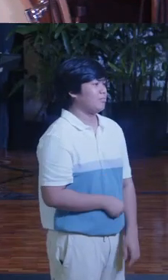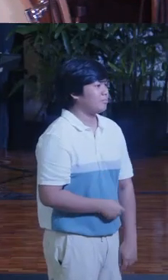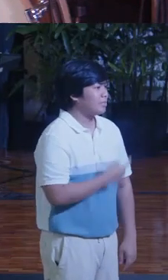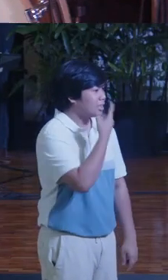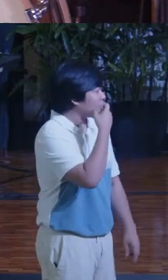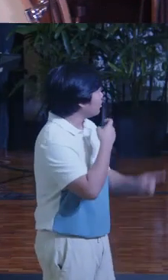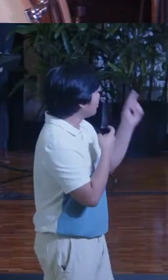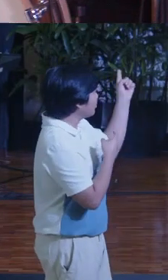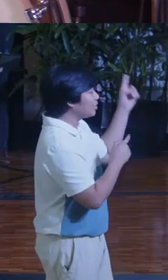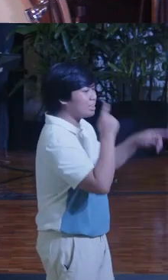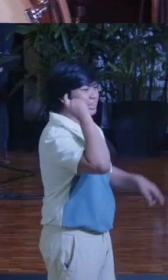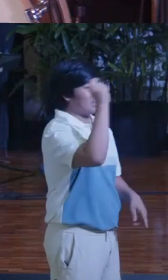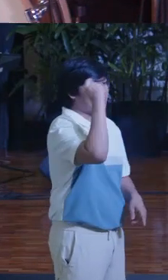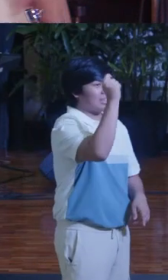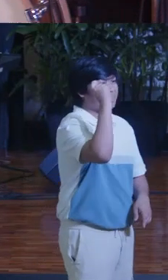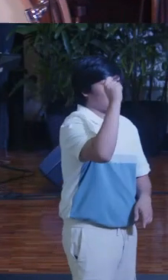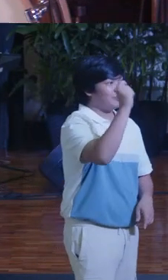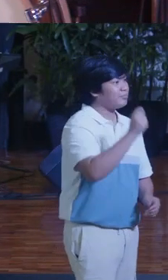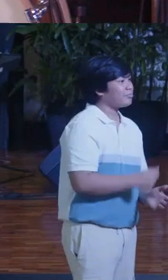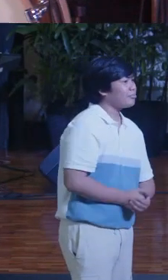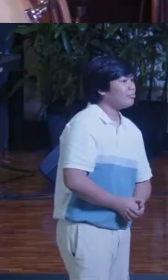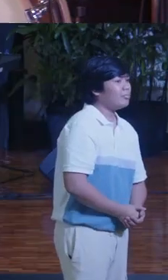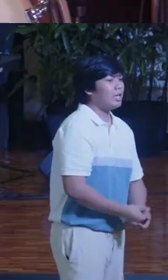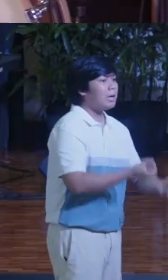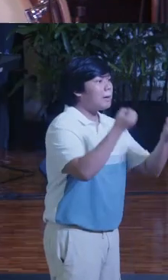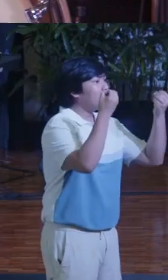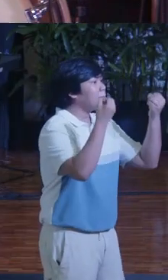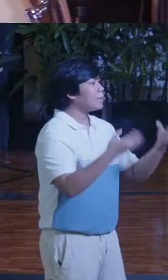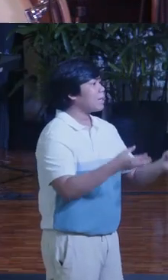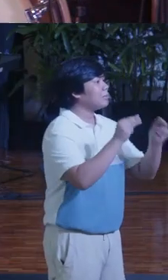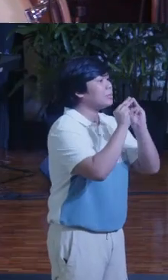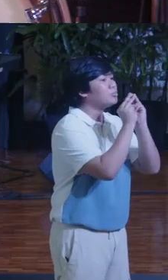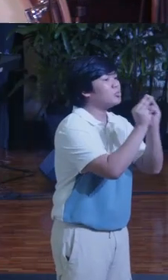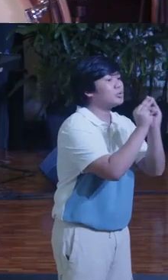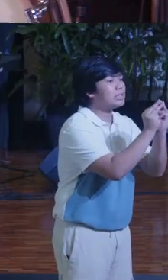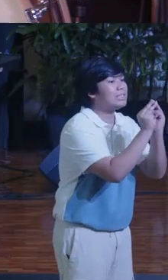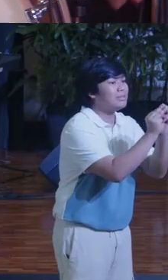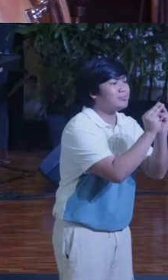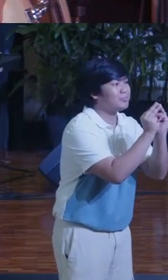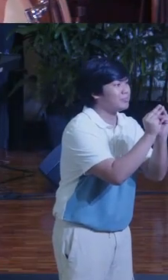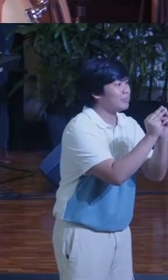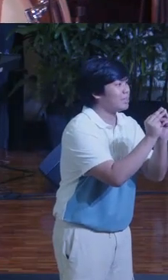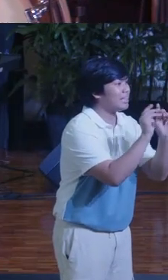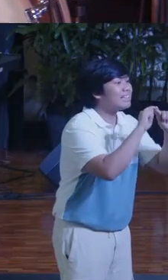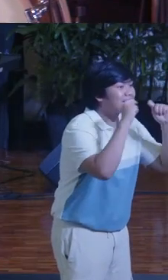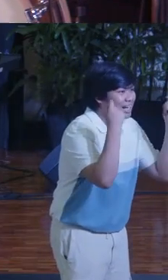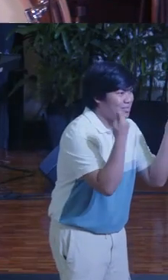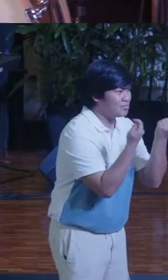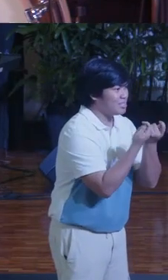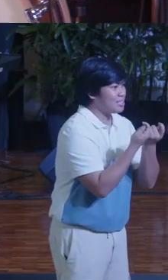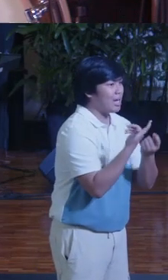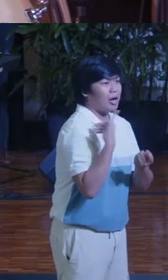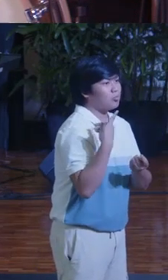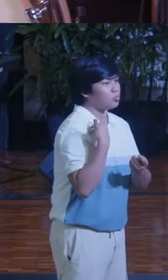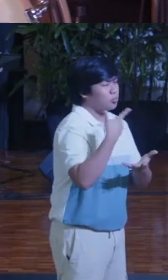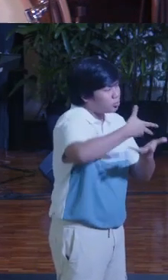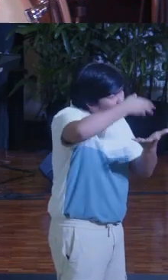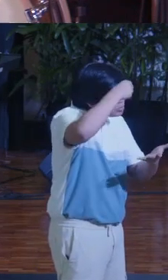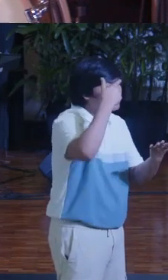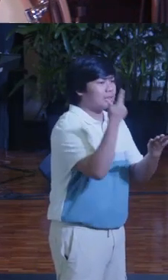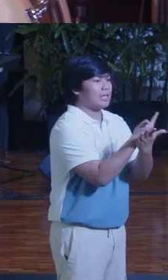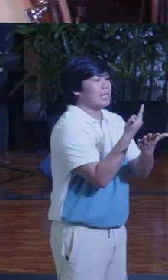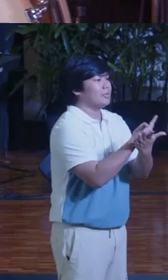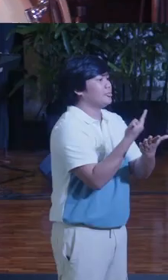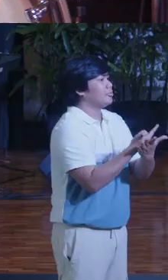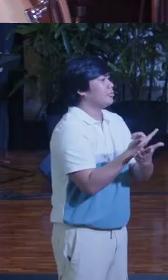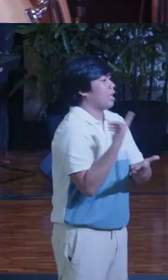Pallier. Marami silang naaabot na mga new tribes, mga unreached peoples,